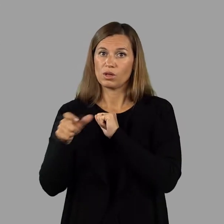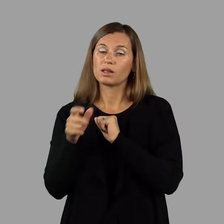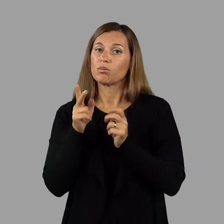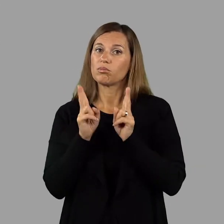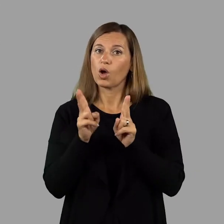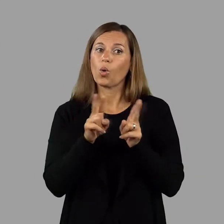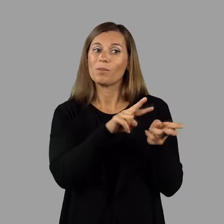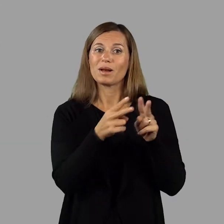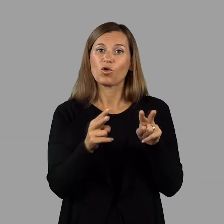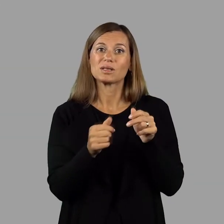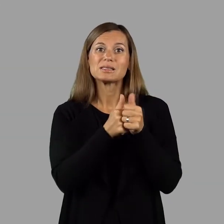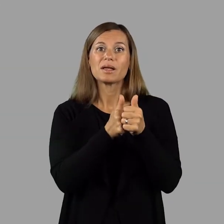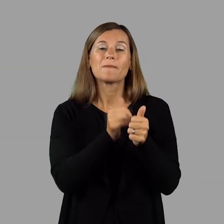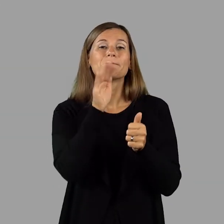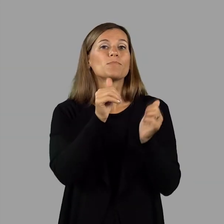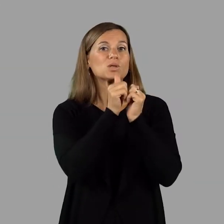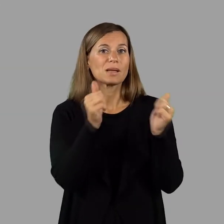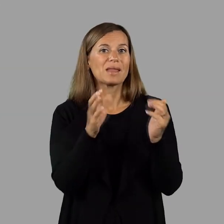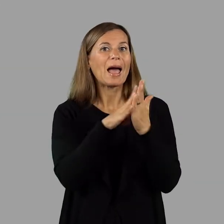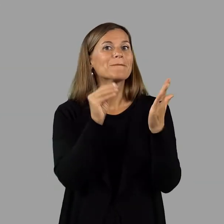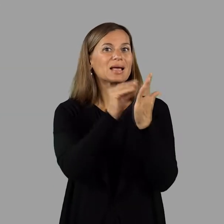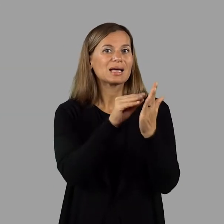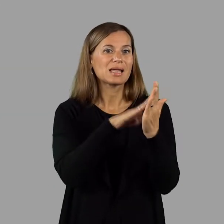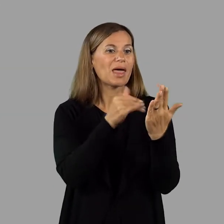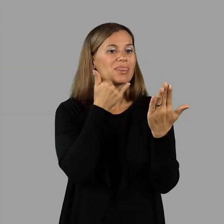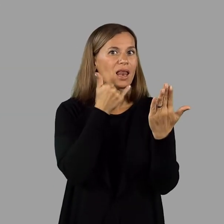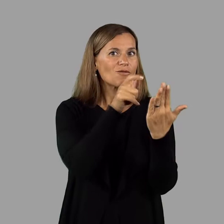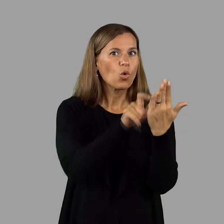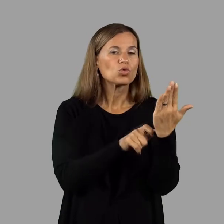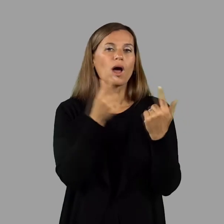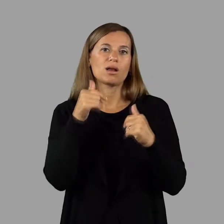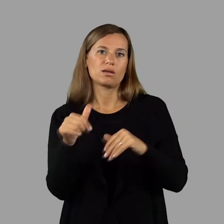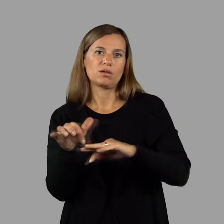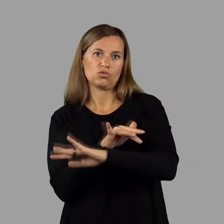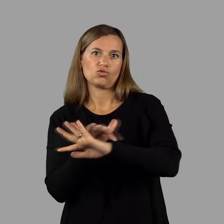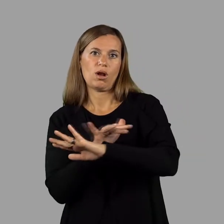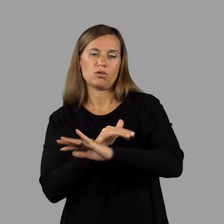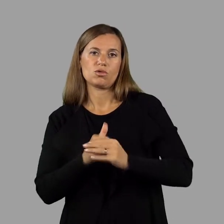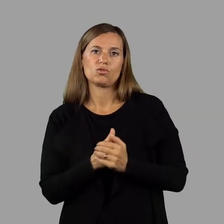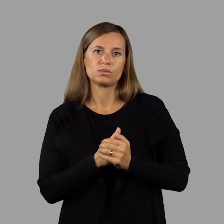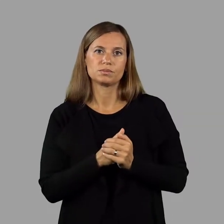Študenti bodo lahko prevode spremljali prek posebne aplikacije na telefonu ali računalniku.